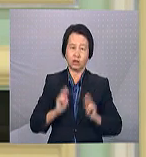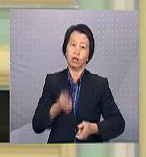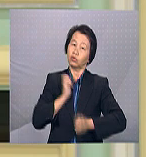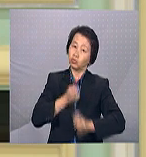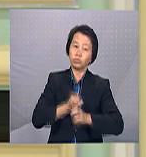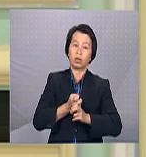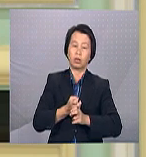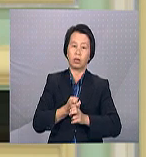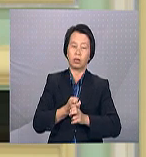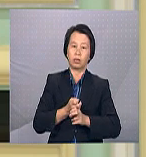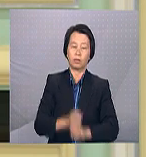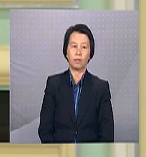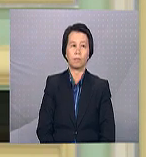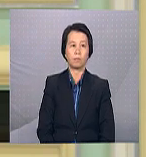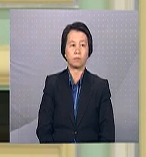kesusahan ketika ini.